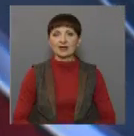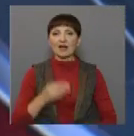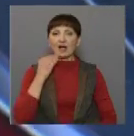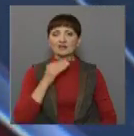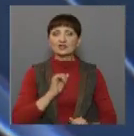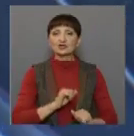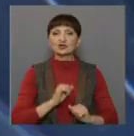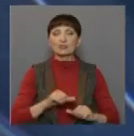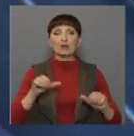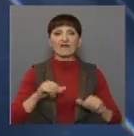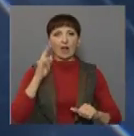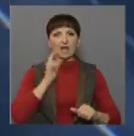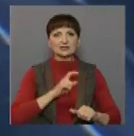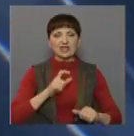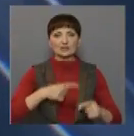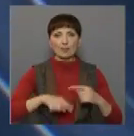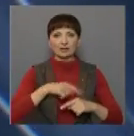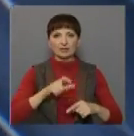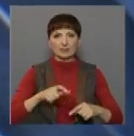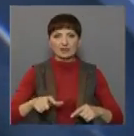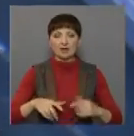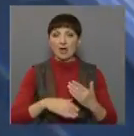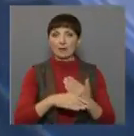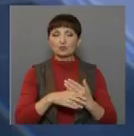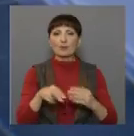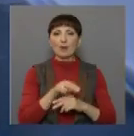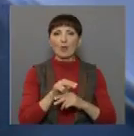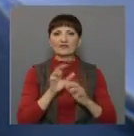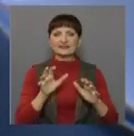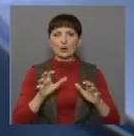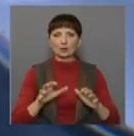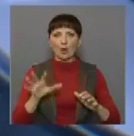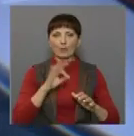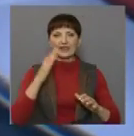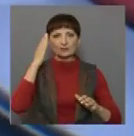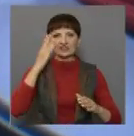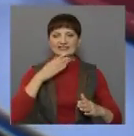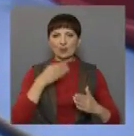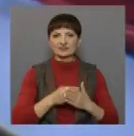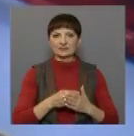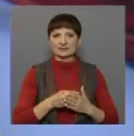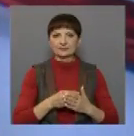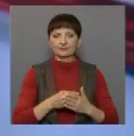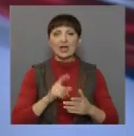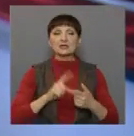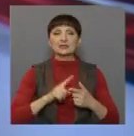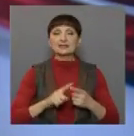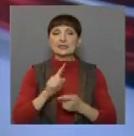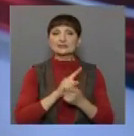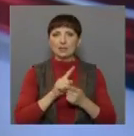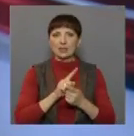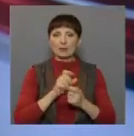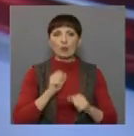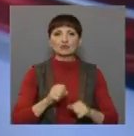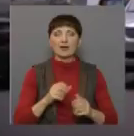Качественно защищать права казахстанских предпринимателей позволят поправки в законодательство об интеллектуальной собственности. Согласно изменениям, теперь